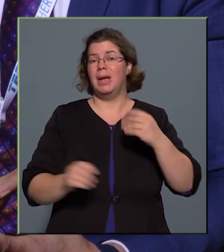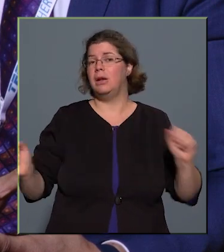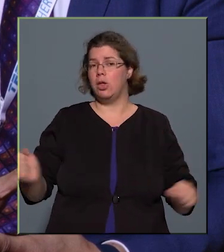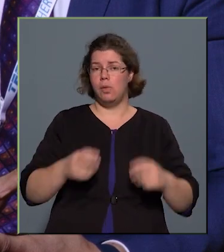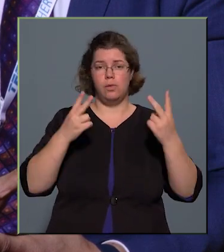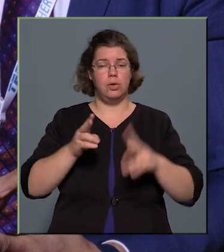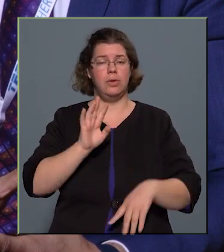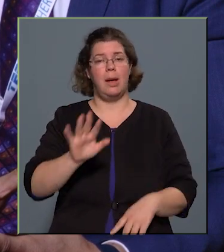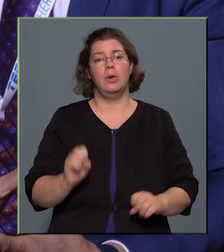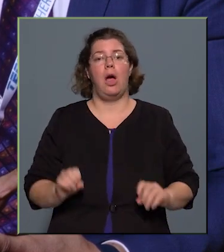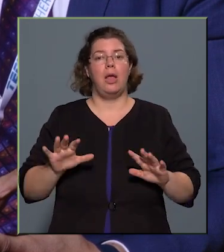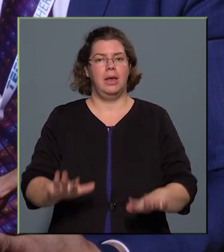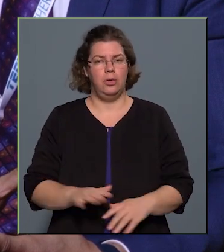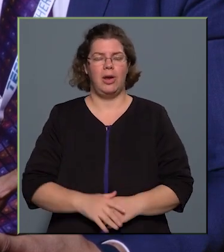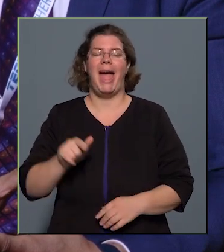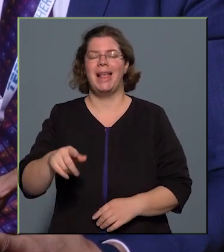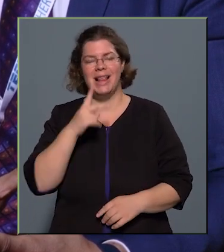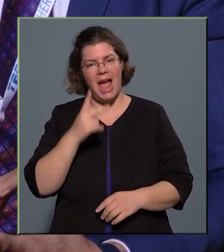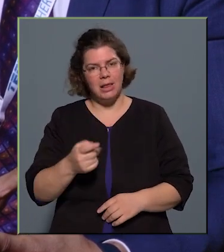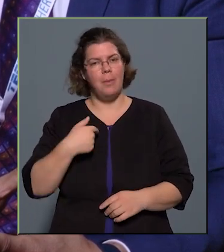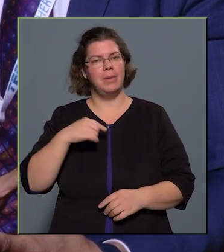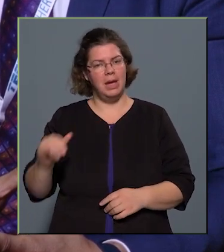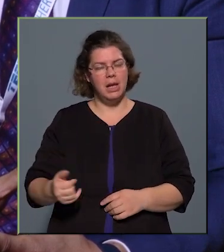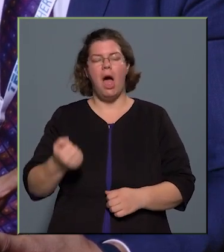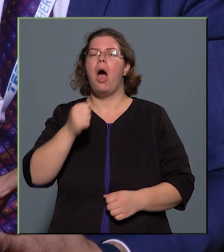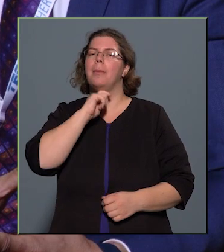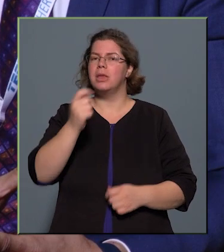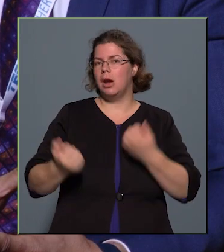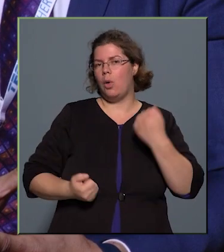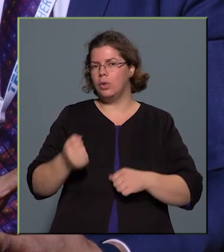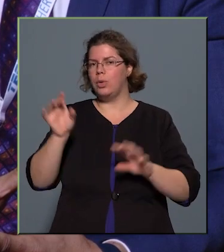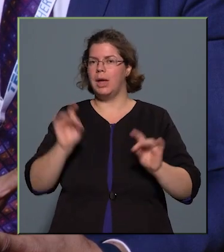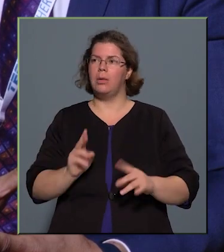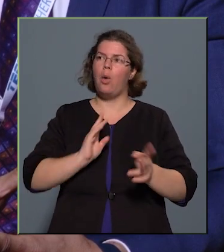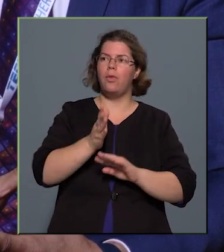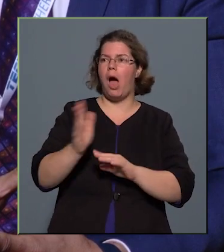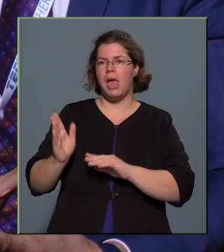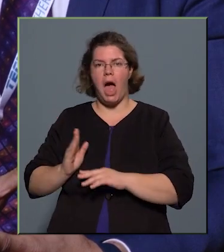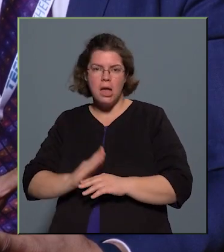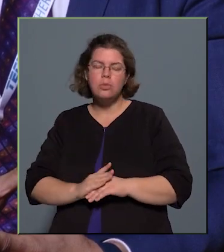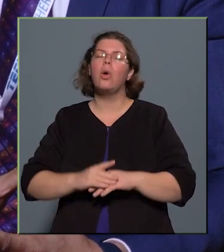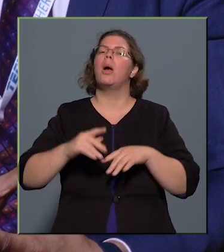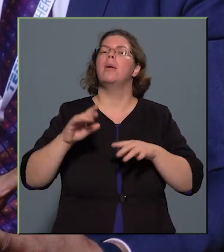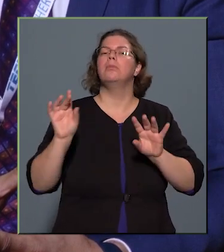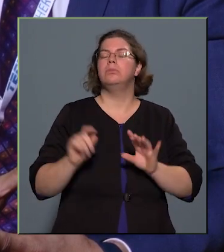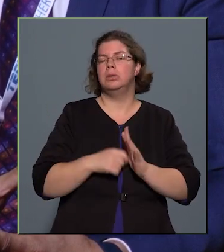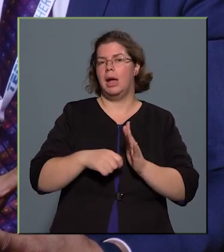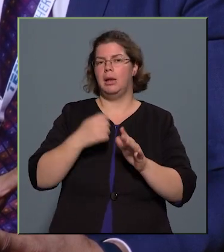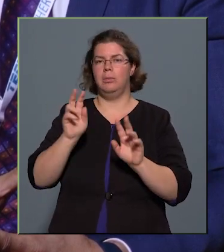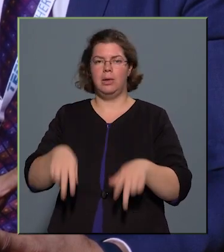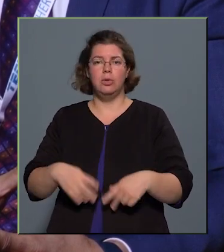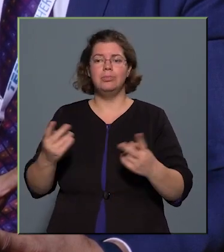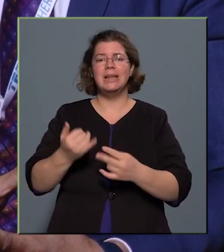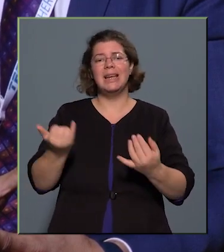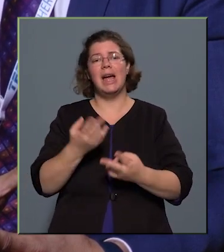a hatékonyság. És ezt látom én az autógyárakban, a magyar autógyárakban, és ahol járunk és projekteket megvalósítunk, hogy mindig keresik a lehetőséget,